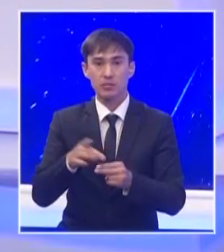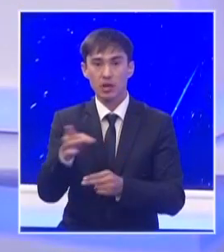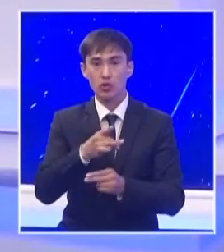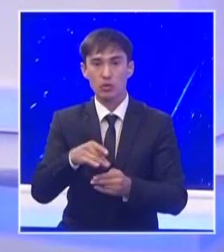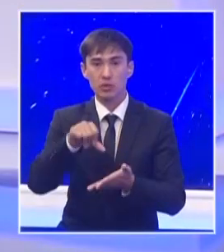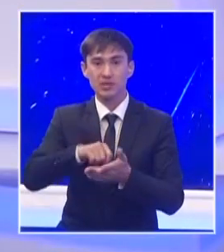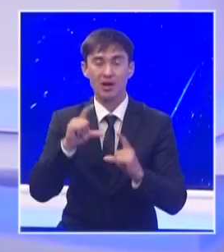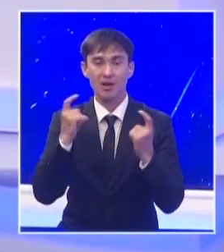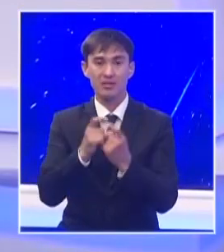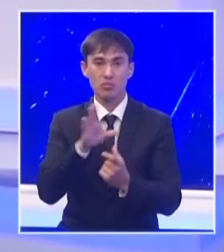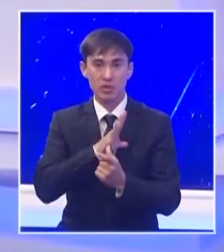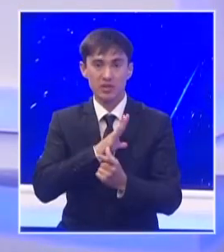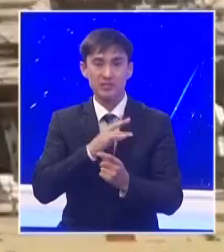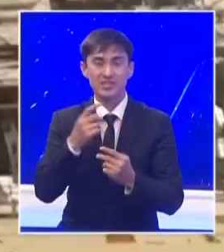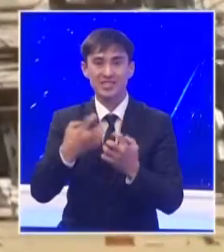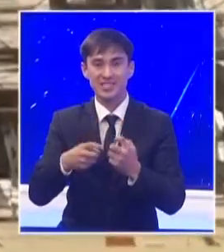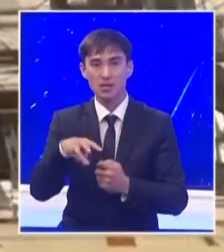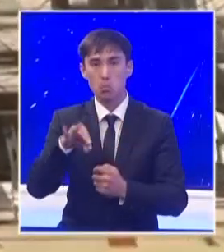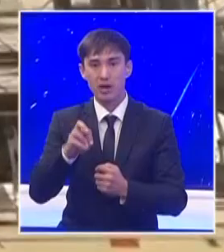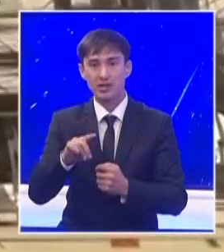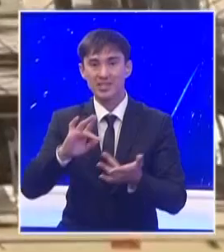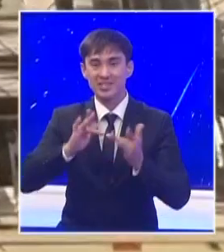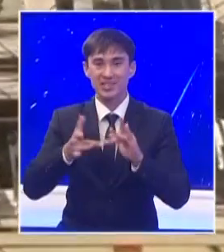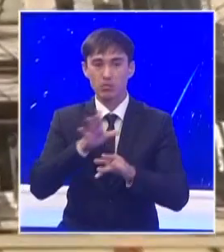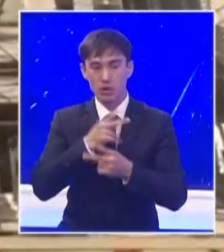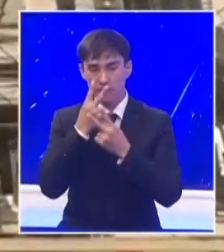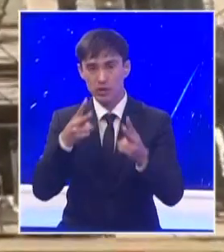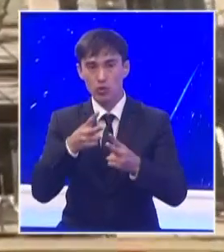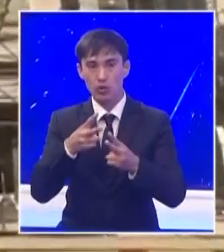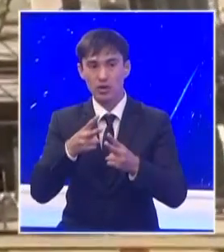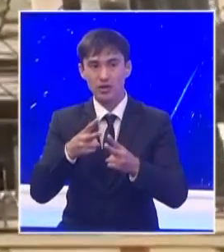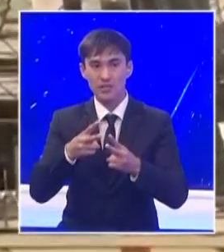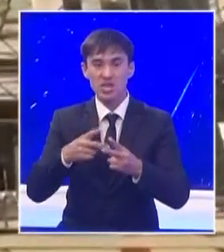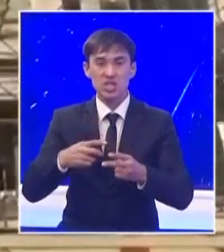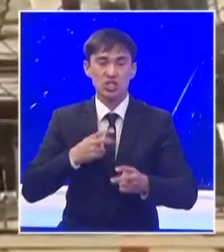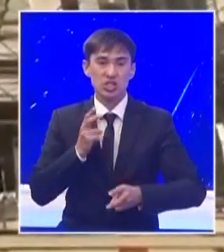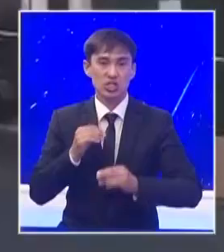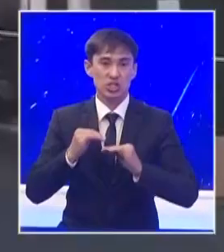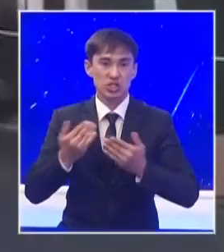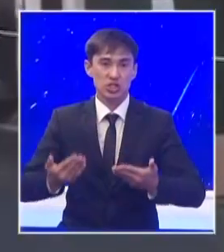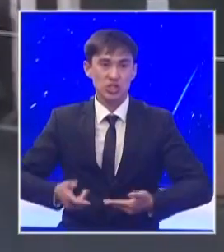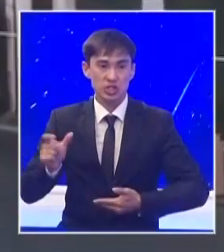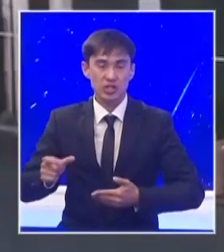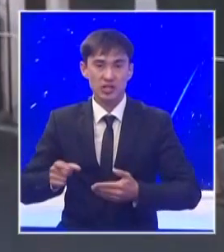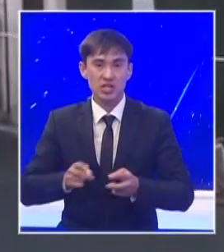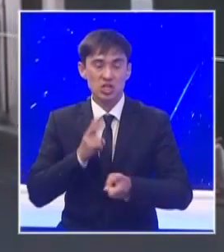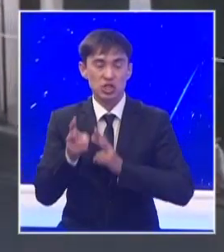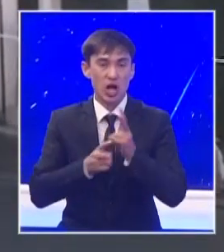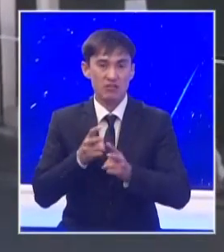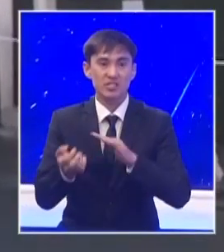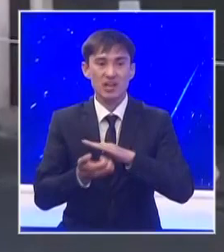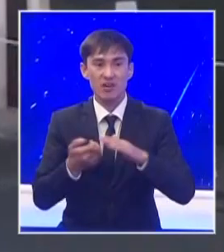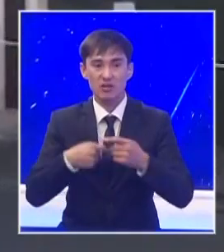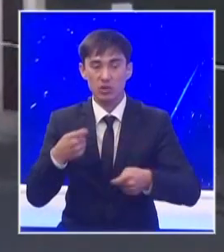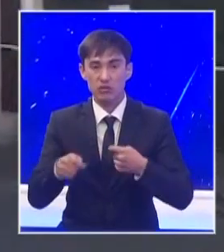середине марта. В сети интернет распространялись видеоролики, на которых жители периодически жаловались на нехватку продовольствия, устраивали